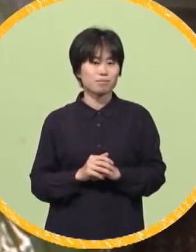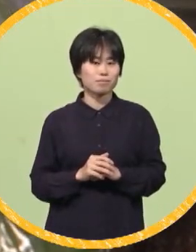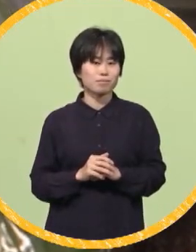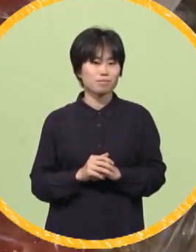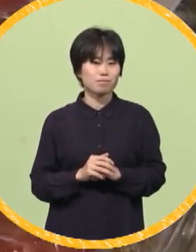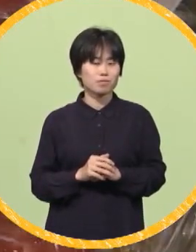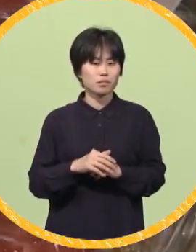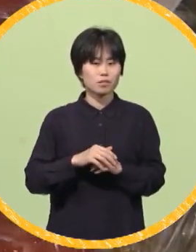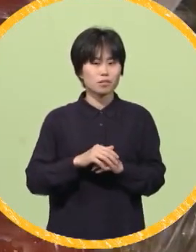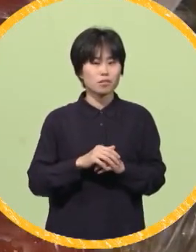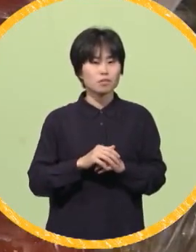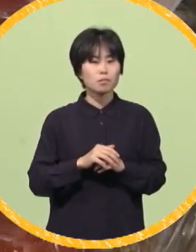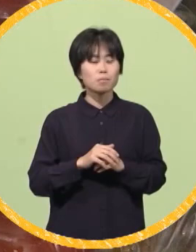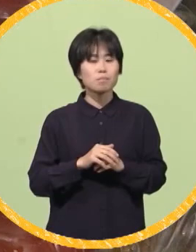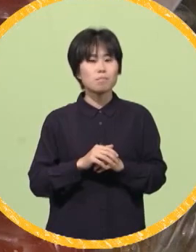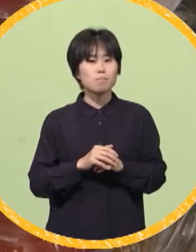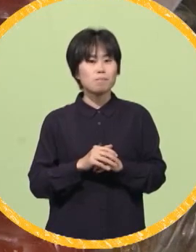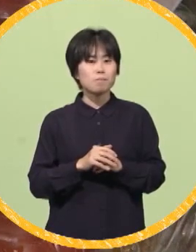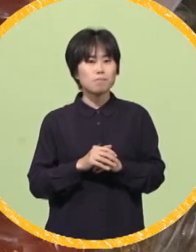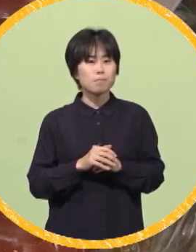そしてファールニエンテは